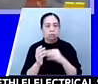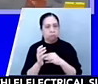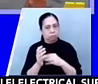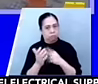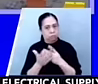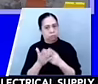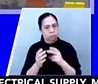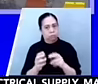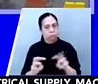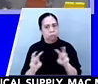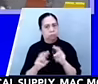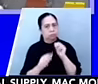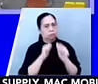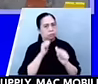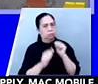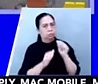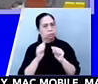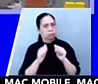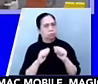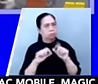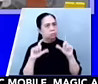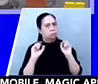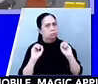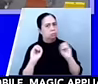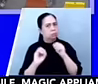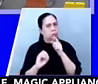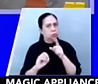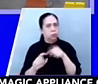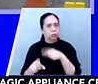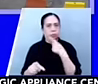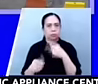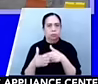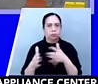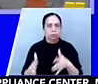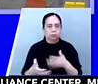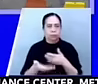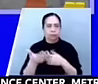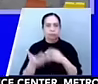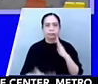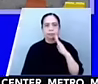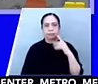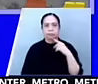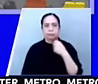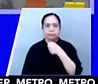na ng estudyante ang alegasyon. Yan ang unang balita ni Bea Pinlac.